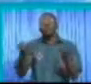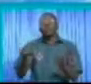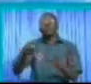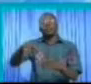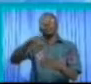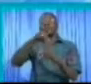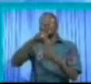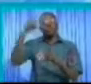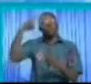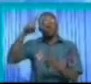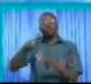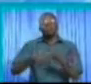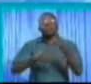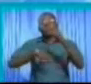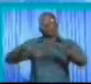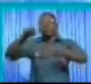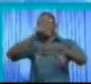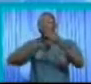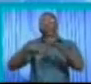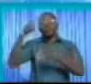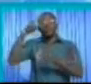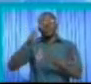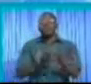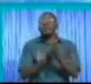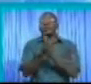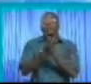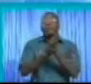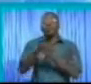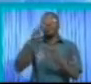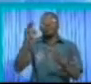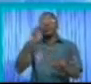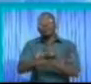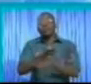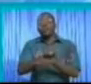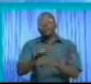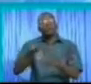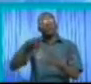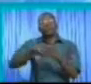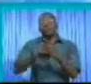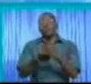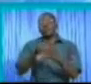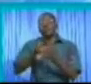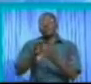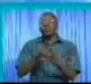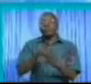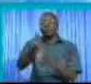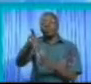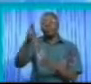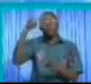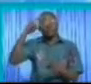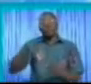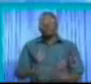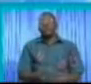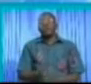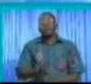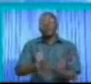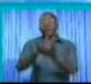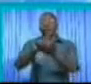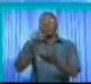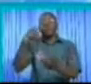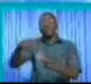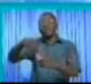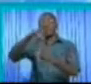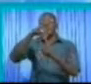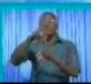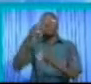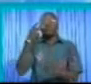au salon du tourisme s'intéresse entre autres à un métier clé du domaine, celui de guide. C'est le guide qui, de façon très